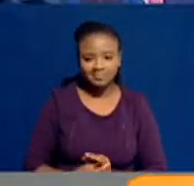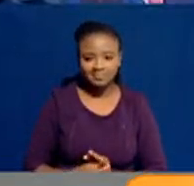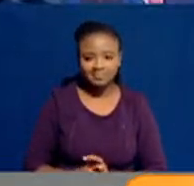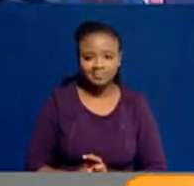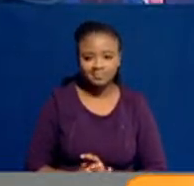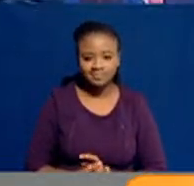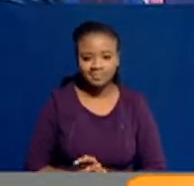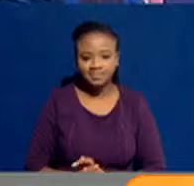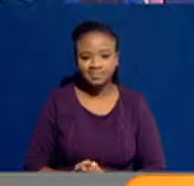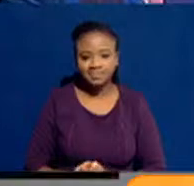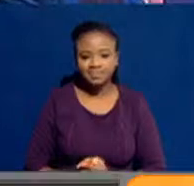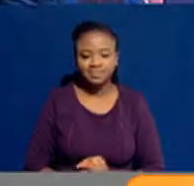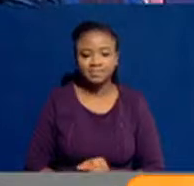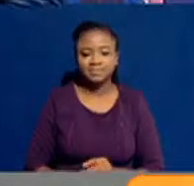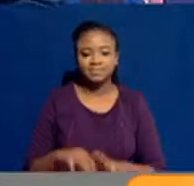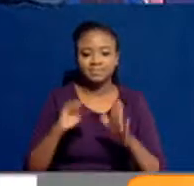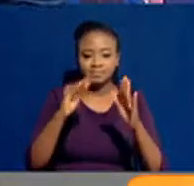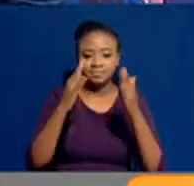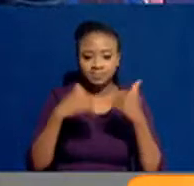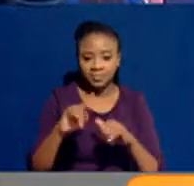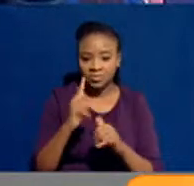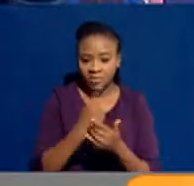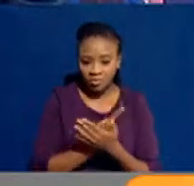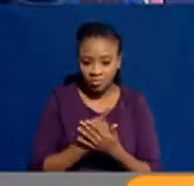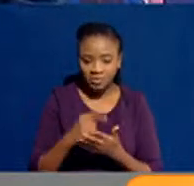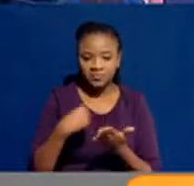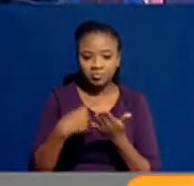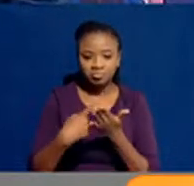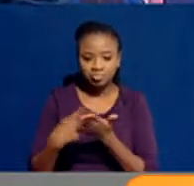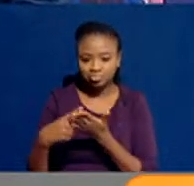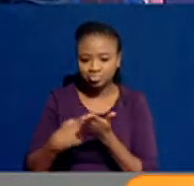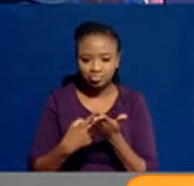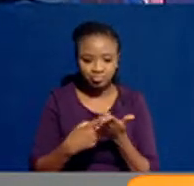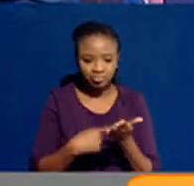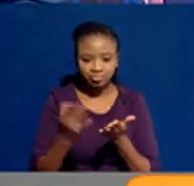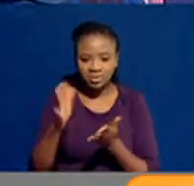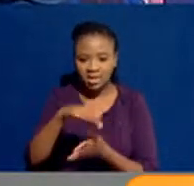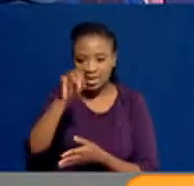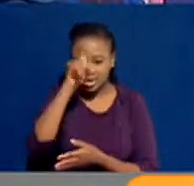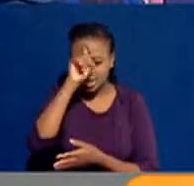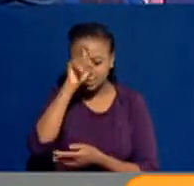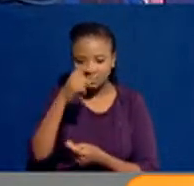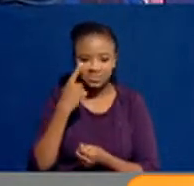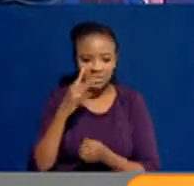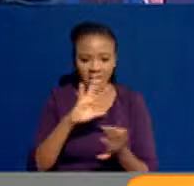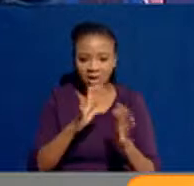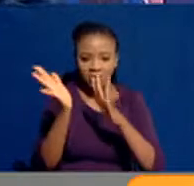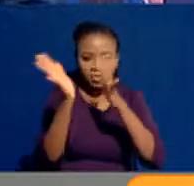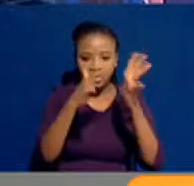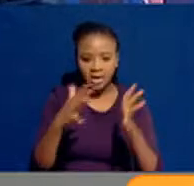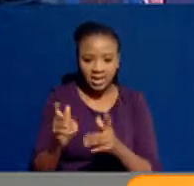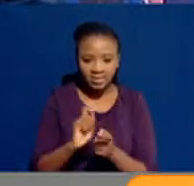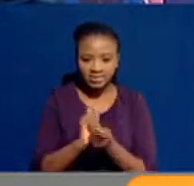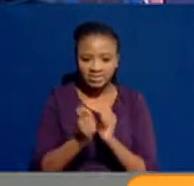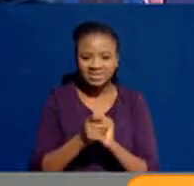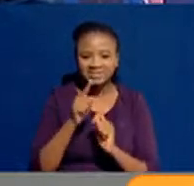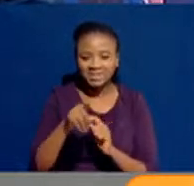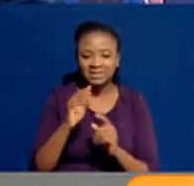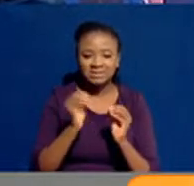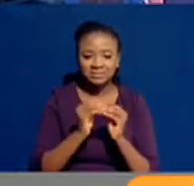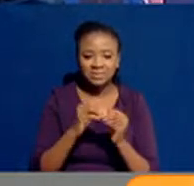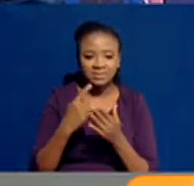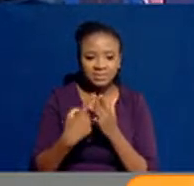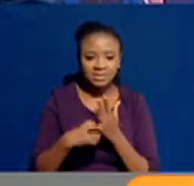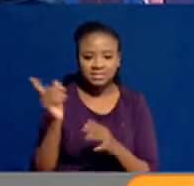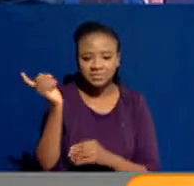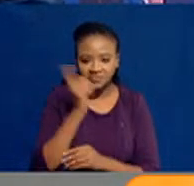Na mtazamaji, huku wiki ya kwanza ya majadiliano ya ulimwengu kuhusu athari za mabadiliko ya tabianchi ikikamilika, wawakilishi wa bara la